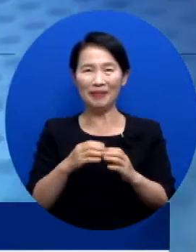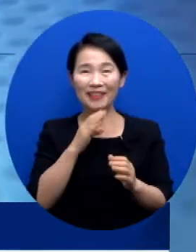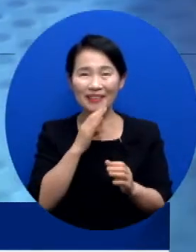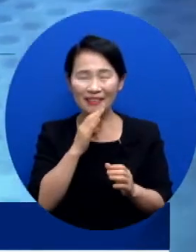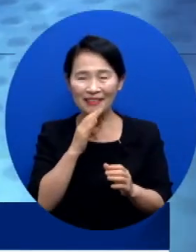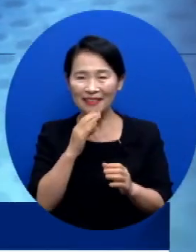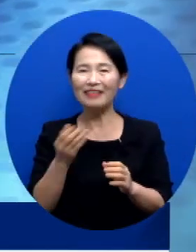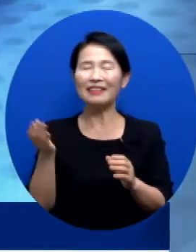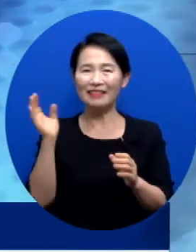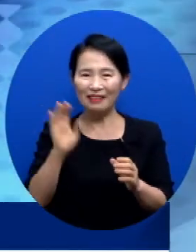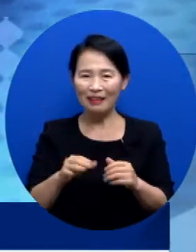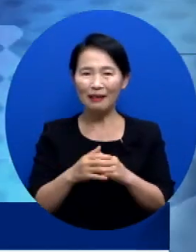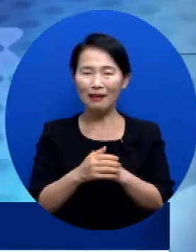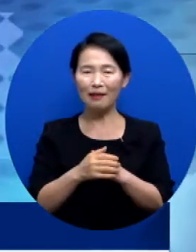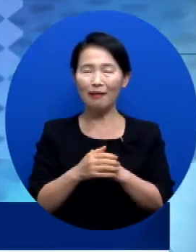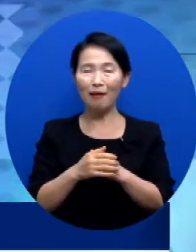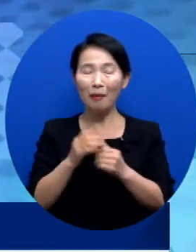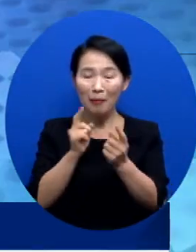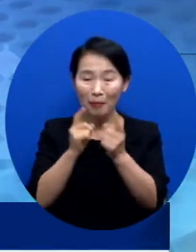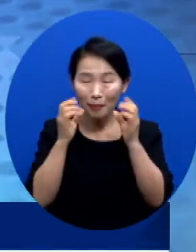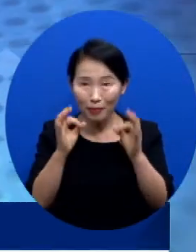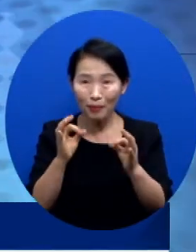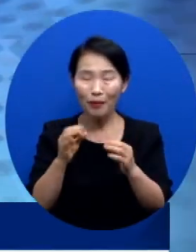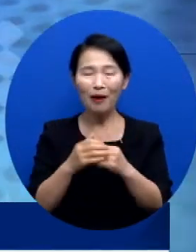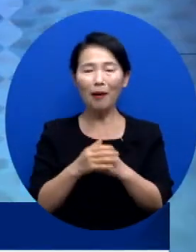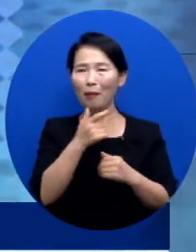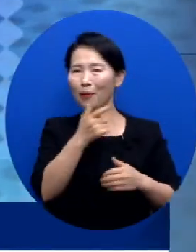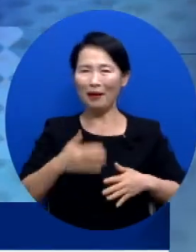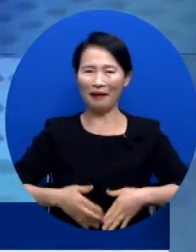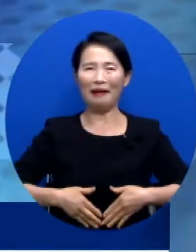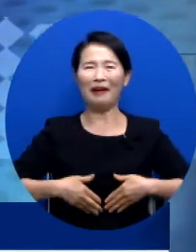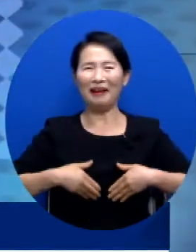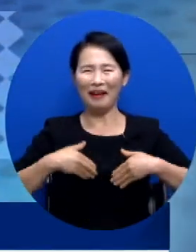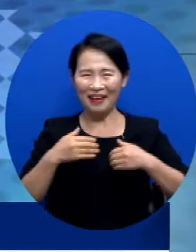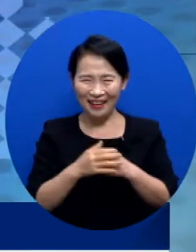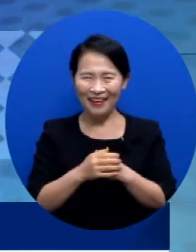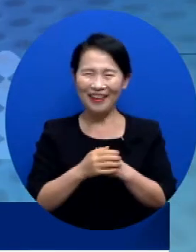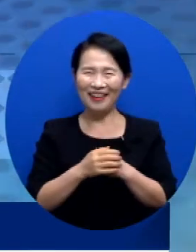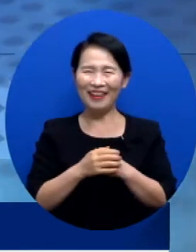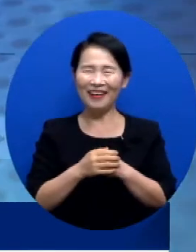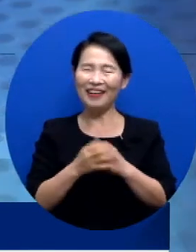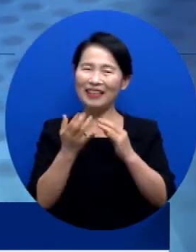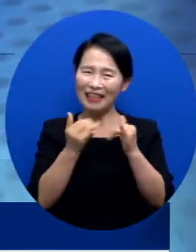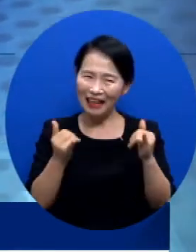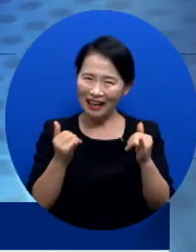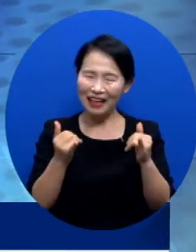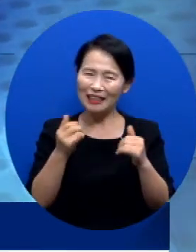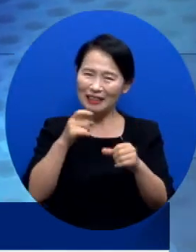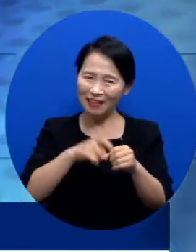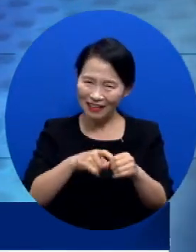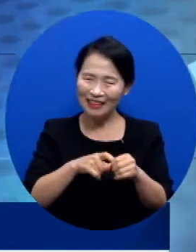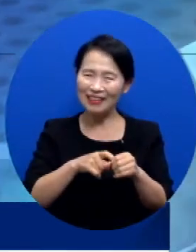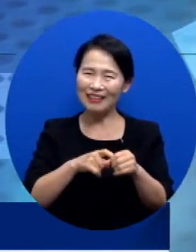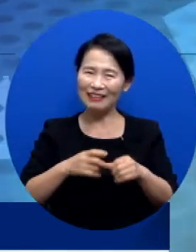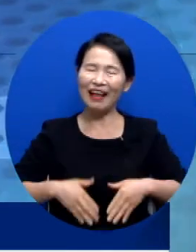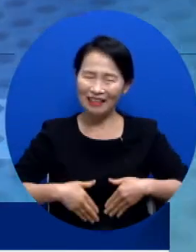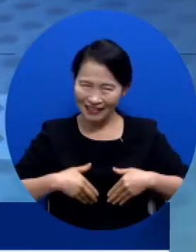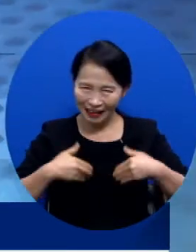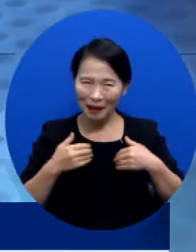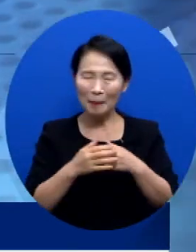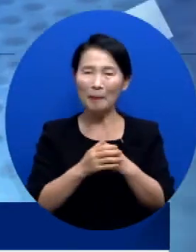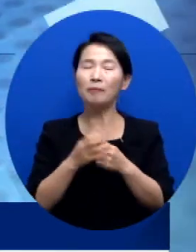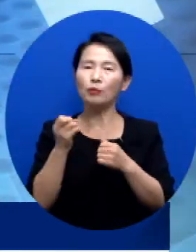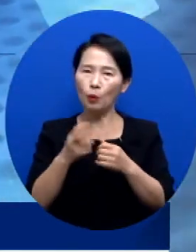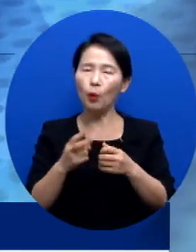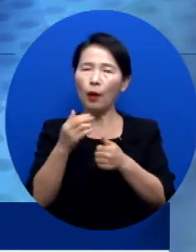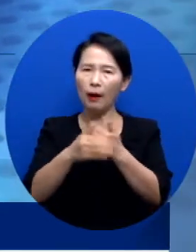근데 제가 막상 느낀 것은 이분들이 굉장히 따뜻하고 인간적인 분들이라는 걸 많이 느꼈어요. 교수님들의 인간적인 부분하고 하나님에